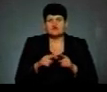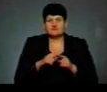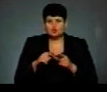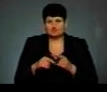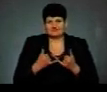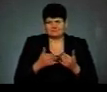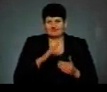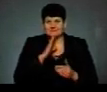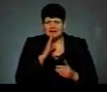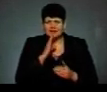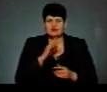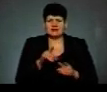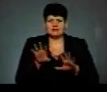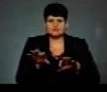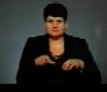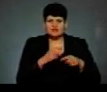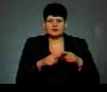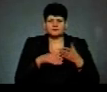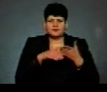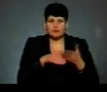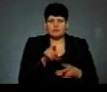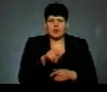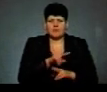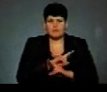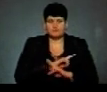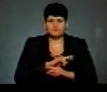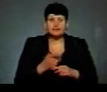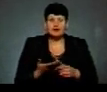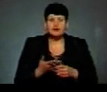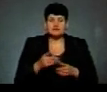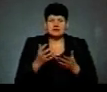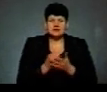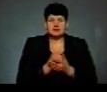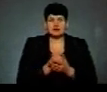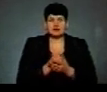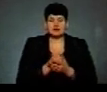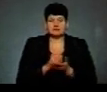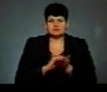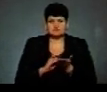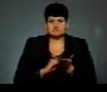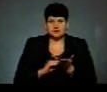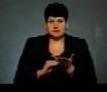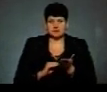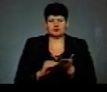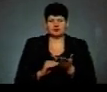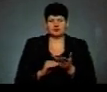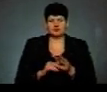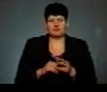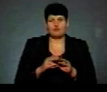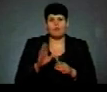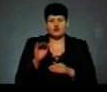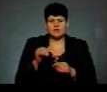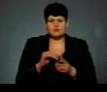до медзакладу. Там вона померла. В квартирі одногрупниць поліцейські знайшли прощальну записку. Почерк у ній зараз перевіряють слідчі.